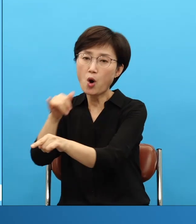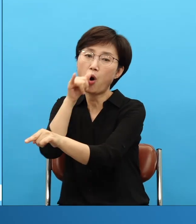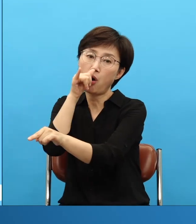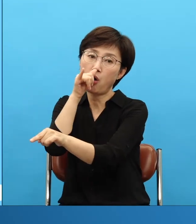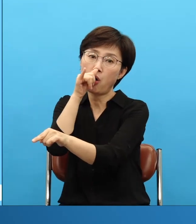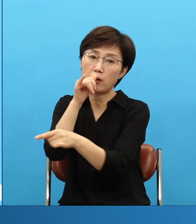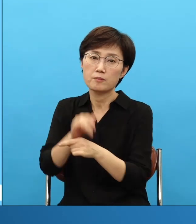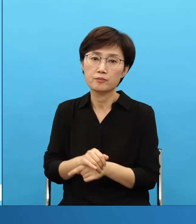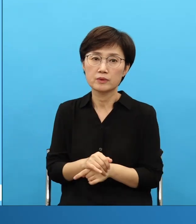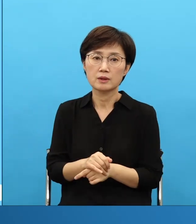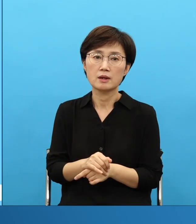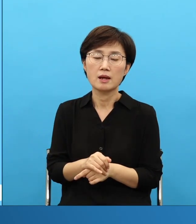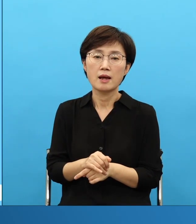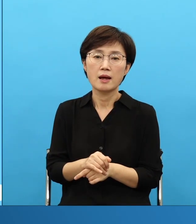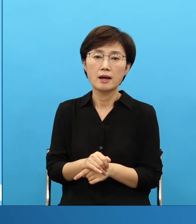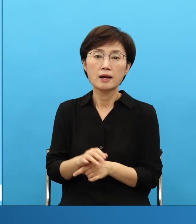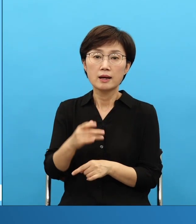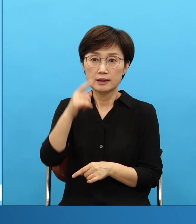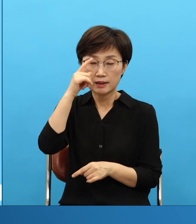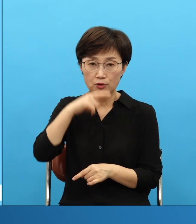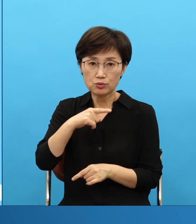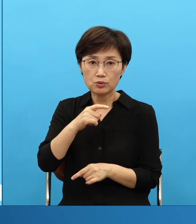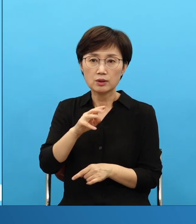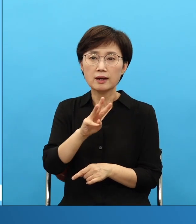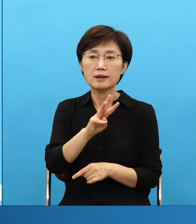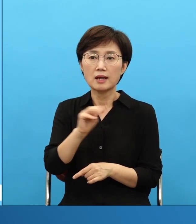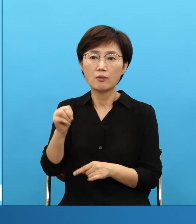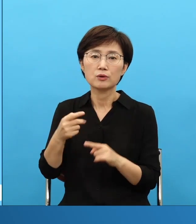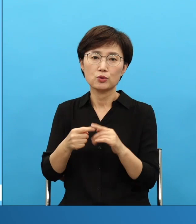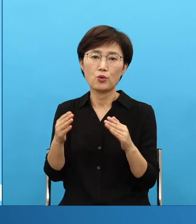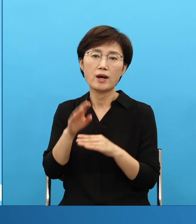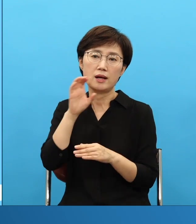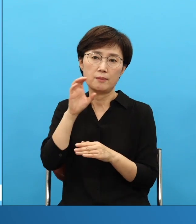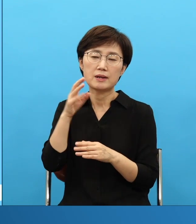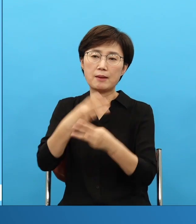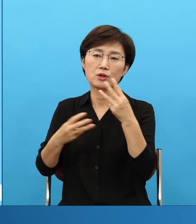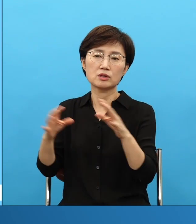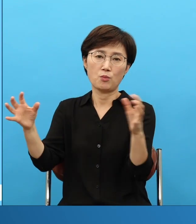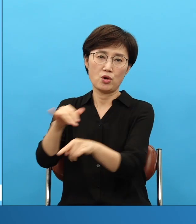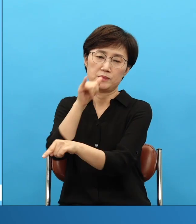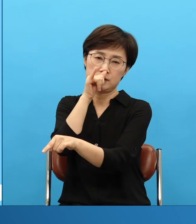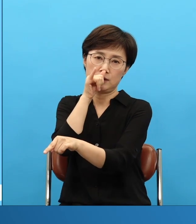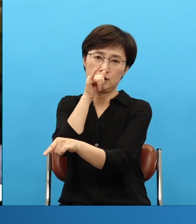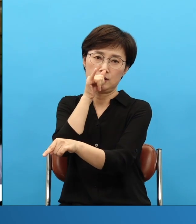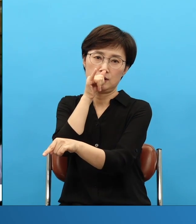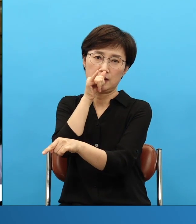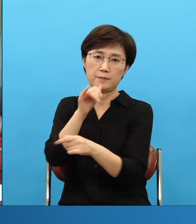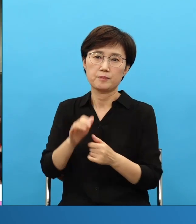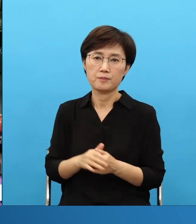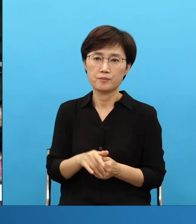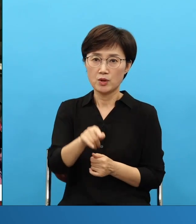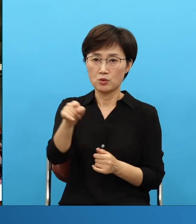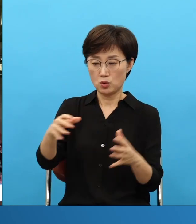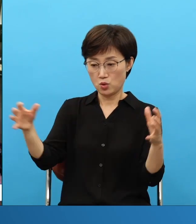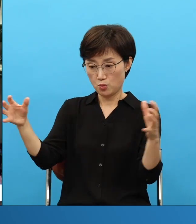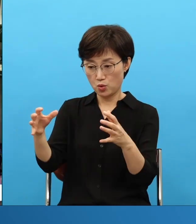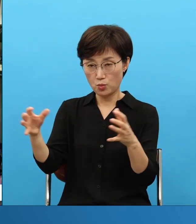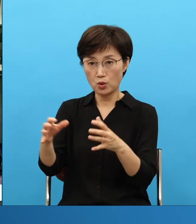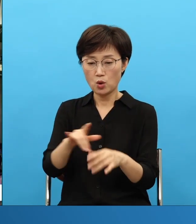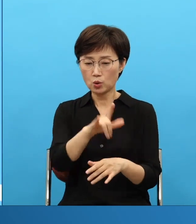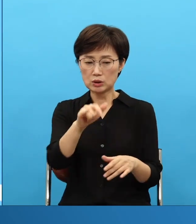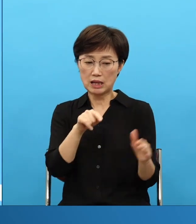방콕 예원교회 랩런트들은 매주 토요일 교회로 모여. 코로나 때는 모일 수가 없어서 지역마다 아이들을